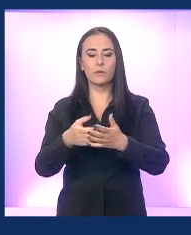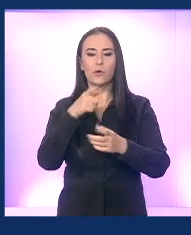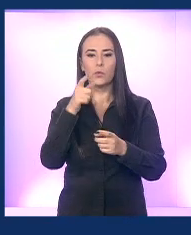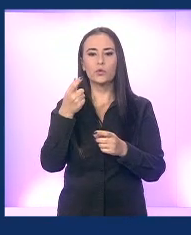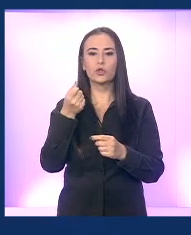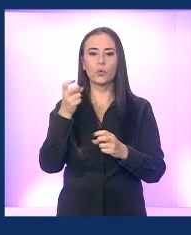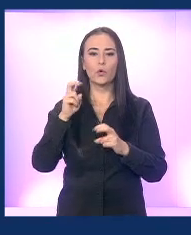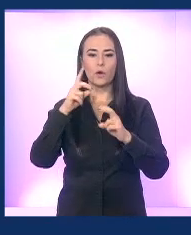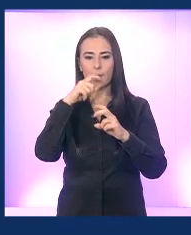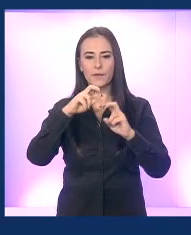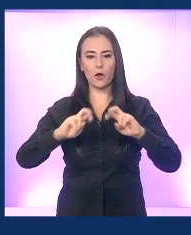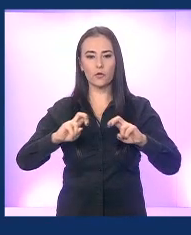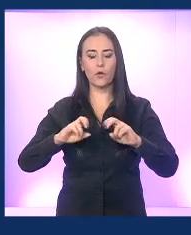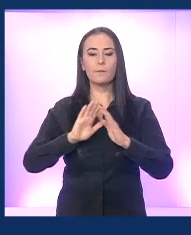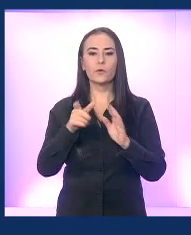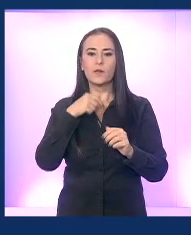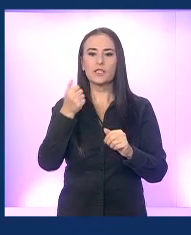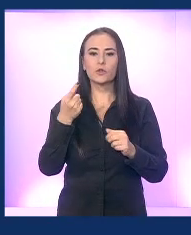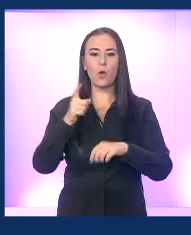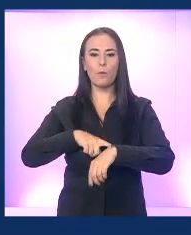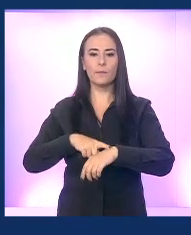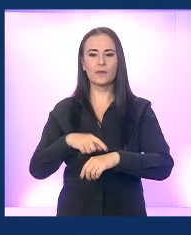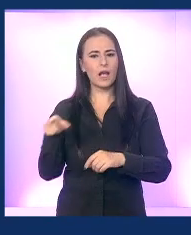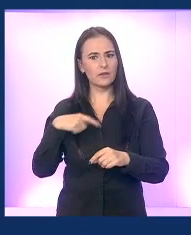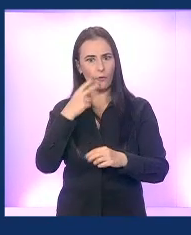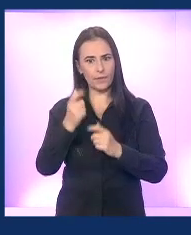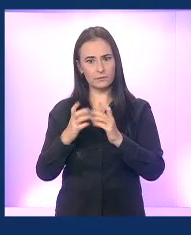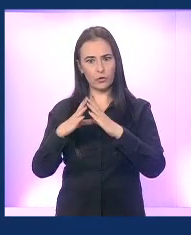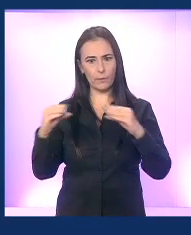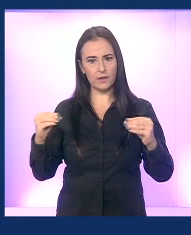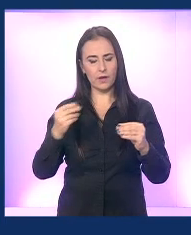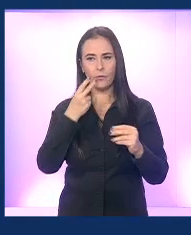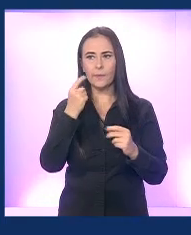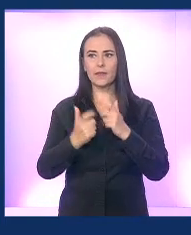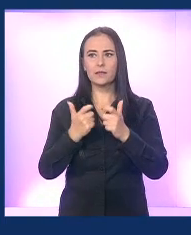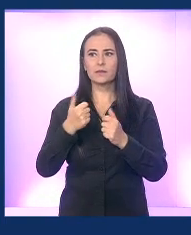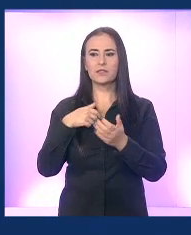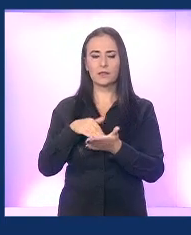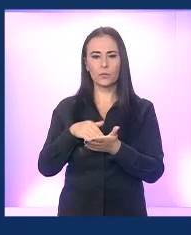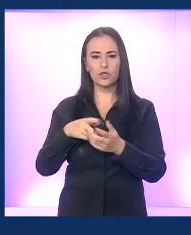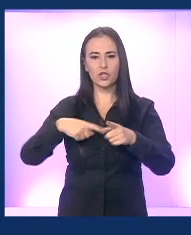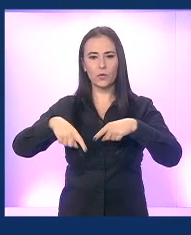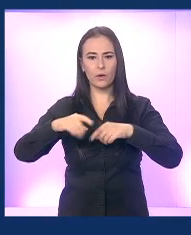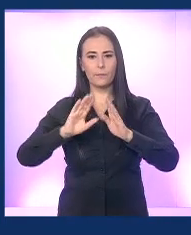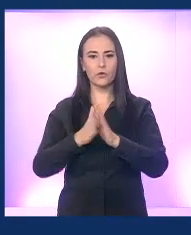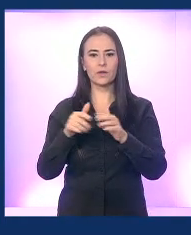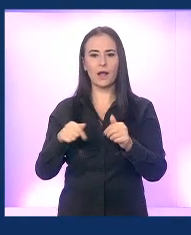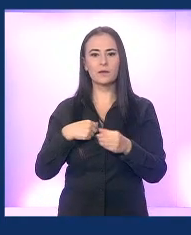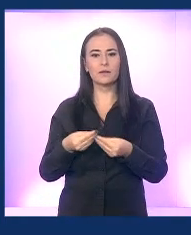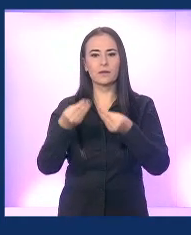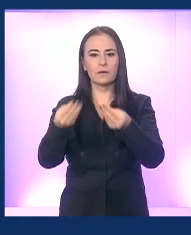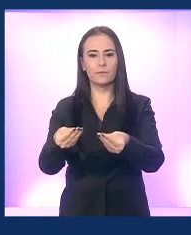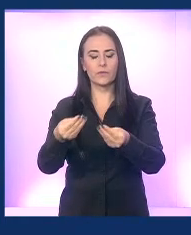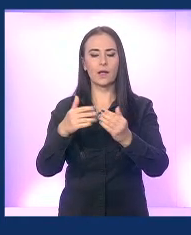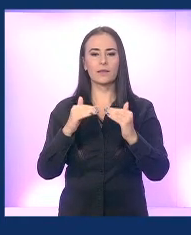tren, ea ar putea ajunge la un moment dat și profitabilă. Și nu numai românul care se urcă în tren, sunt și companii care se plâng din cauza acestei viteze